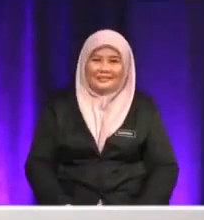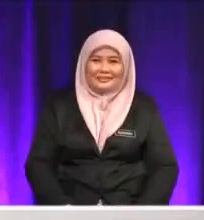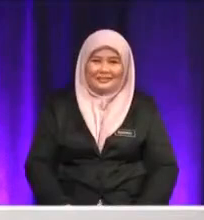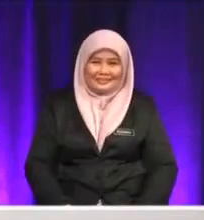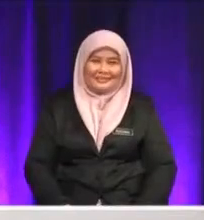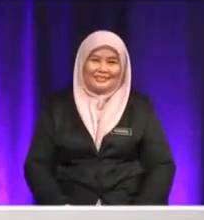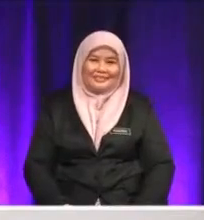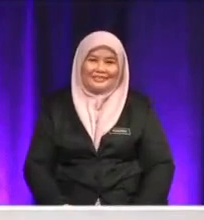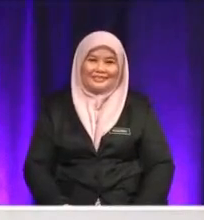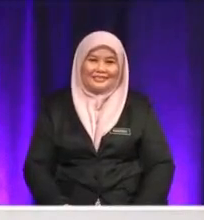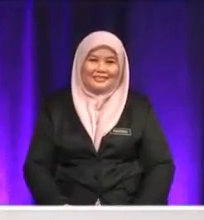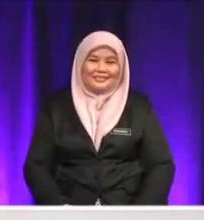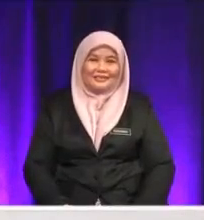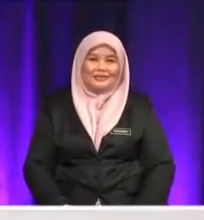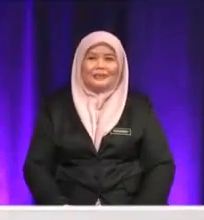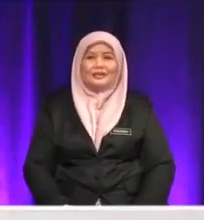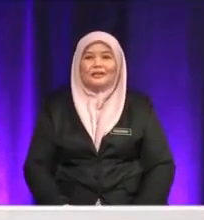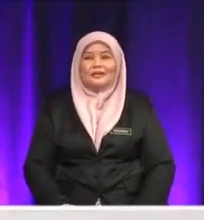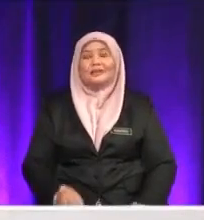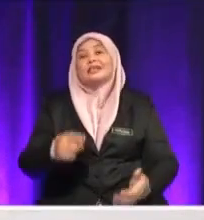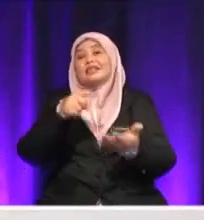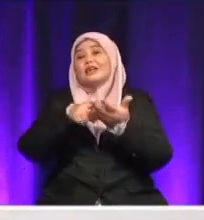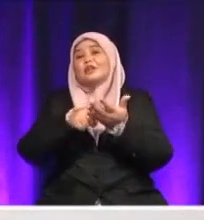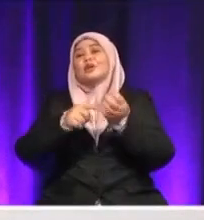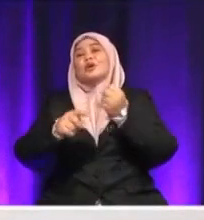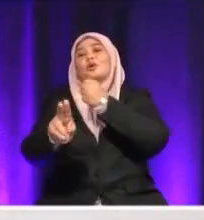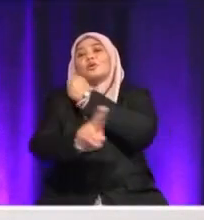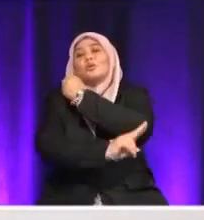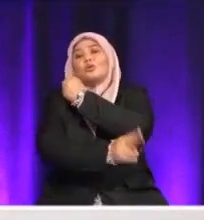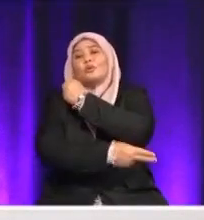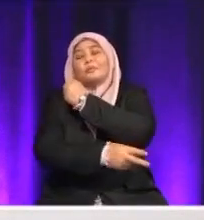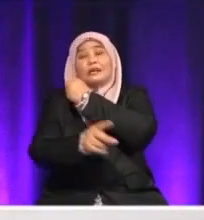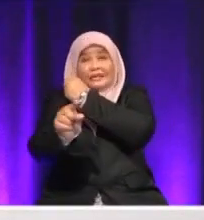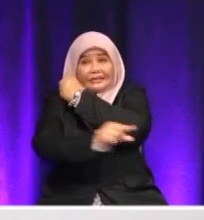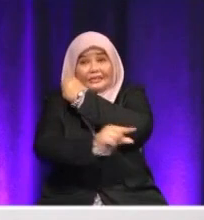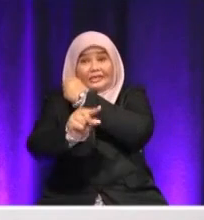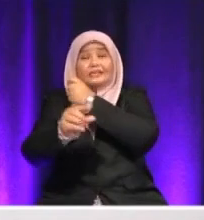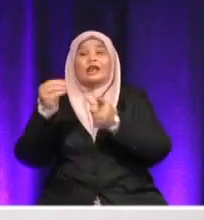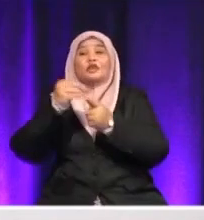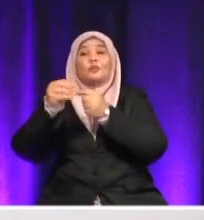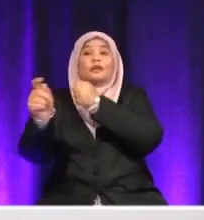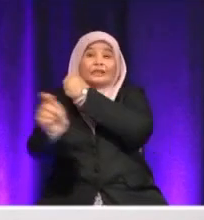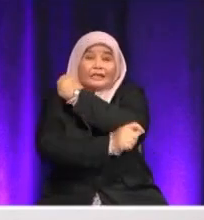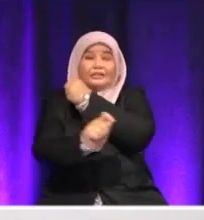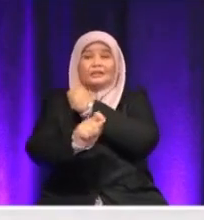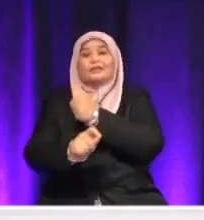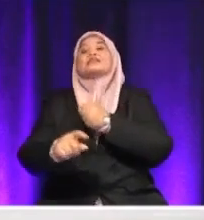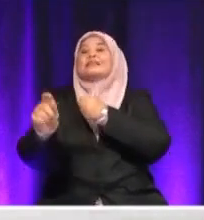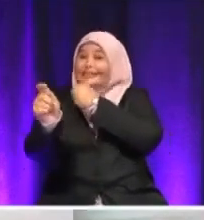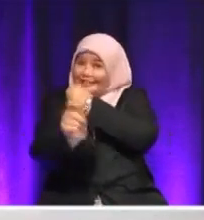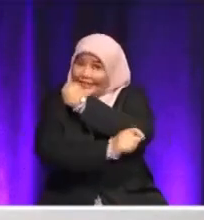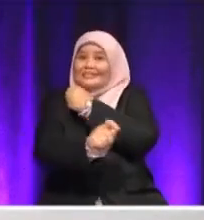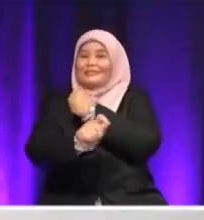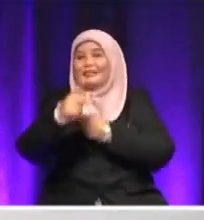tampalkan denda. Okay. Kita nak tahu adakah ini ialah hukum kisas atau takzir? Takzir sebab